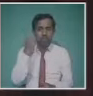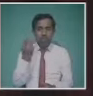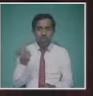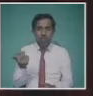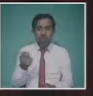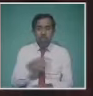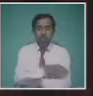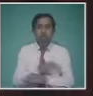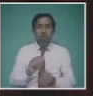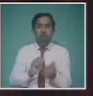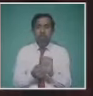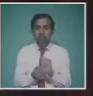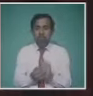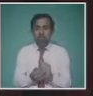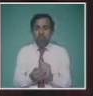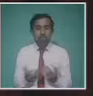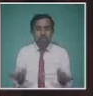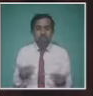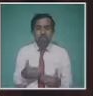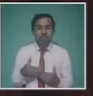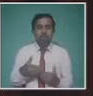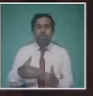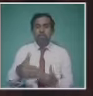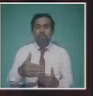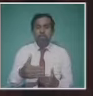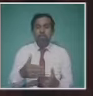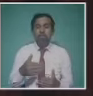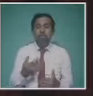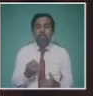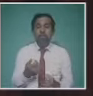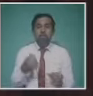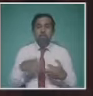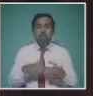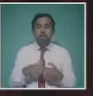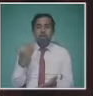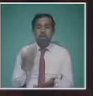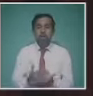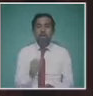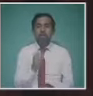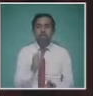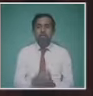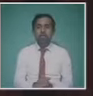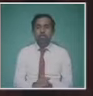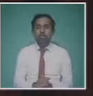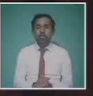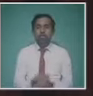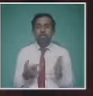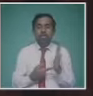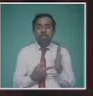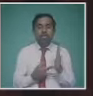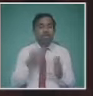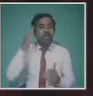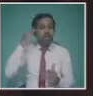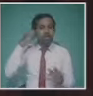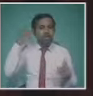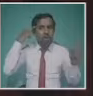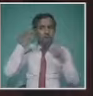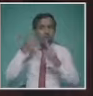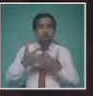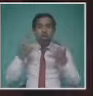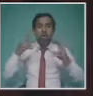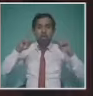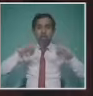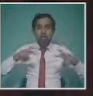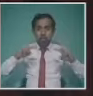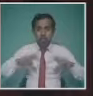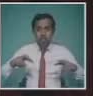මේ ක්‍රමයන් වෙනස් කරන්න නැතුව කොහොමද මේ ආර්ථික ඝාත ආර්ථික විනාශයන් වළක්වන්නේ? දැන් අය තීනු පිරිමාලිගේ සිදුවීම් සම්බන්ධ මහා පරීක්ෂණ